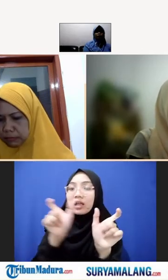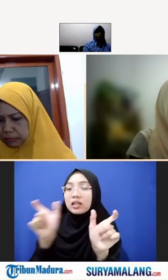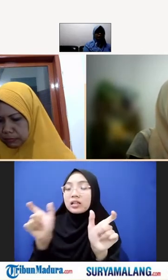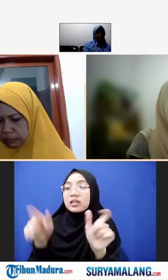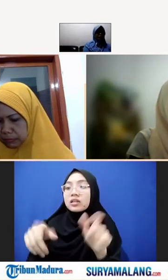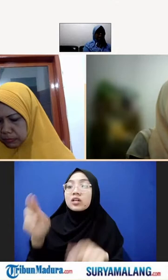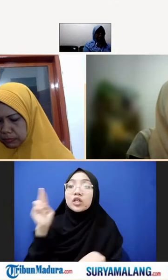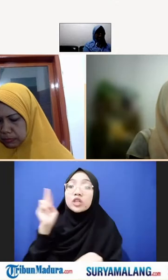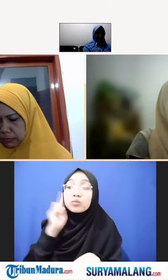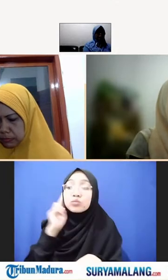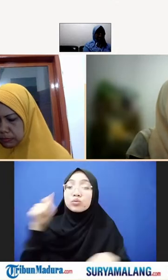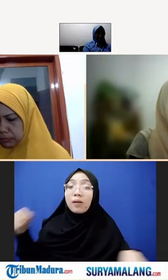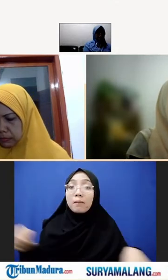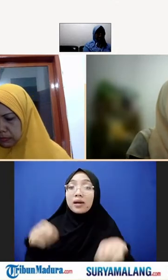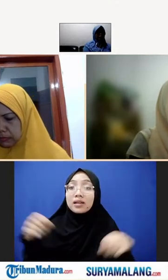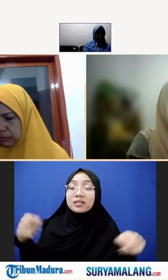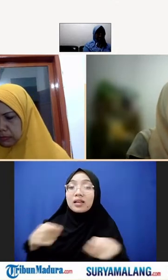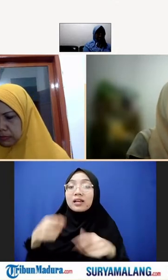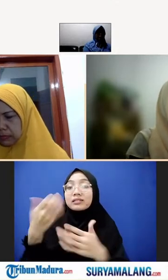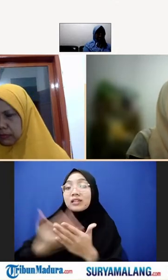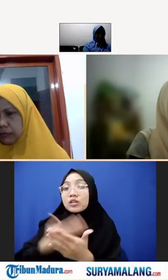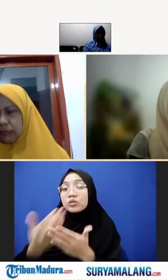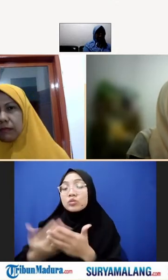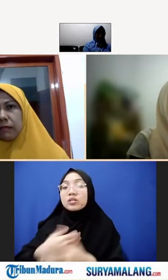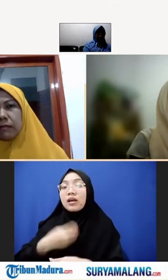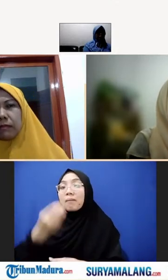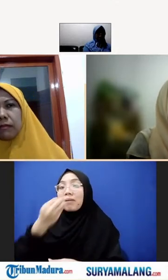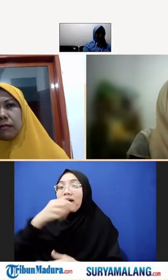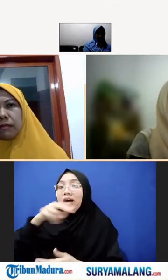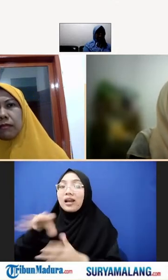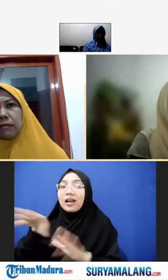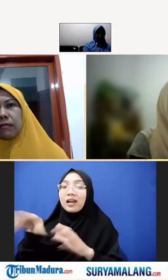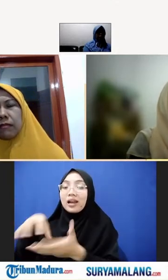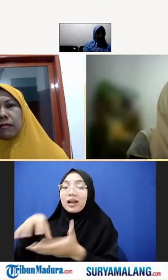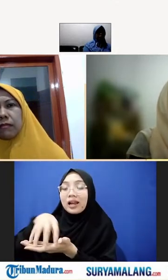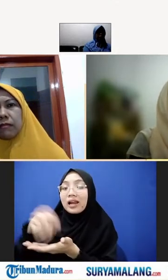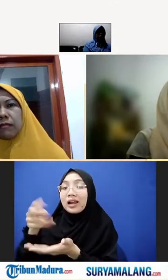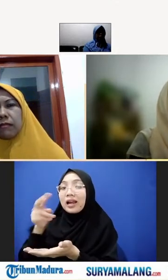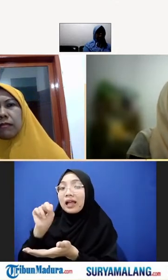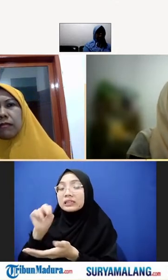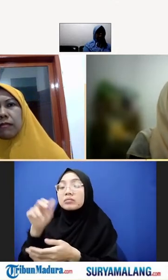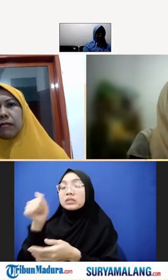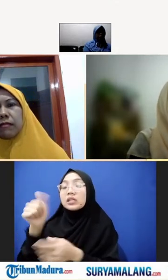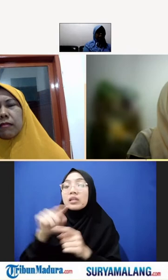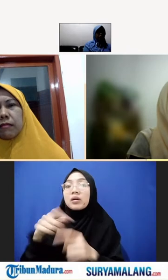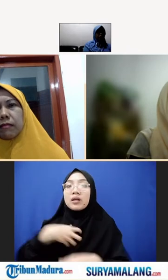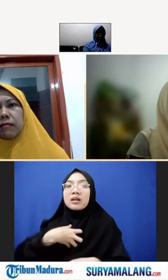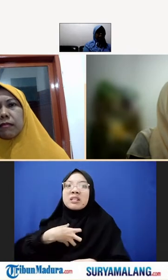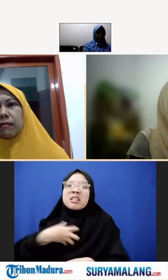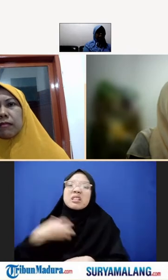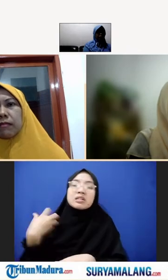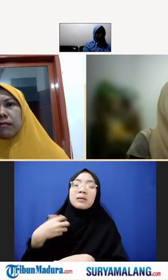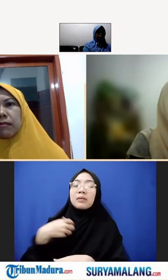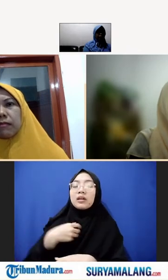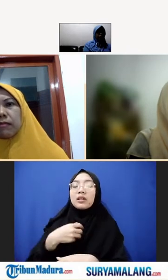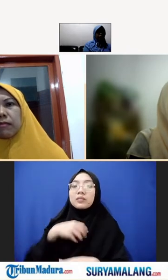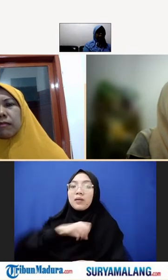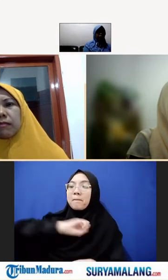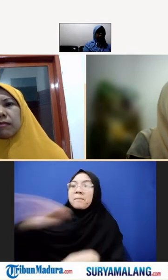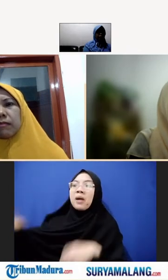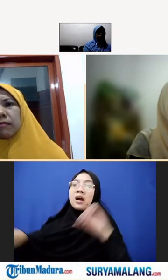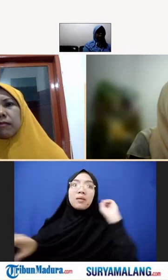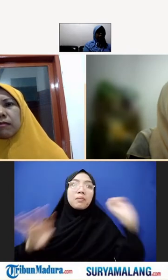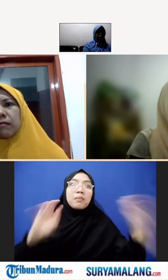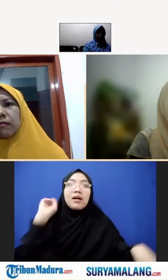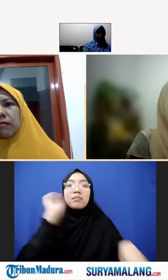masak sayur, saya makan nasi, itu sudah bisa. Cuma kalau lagi marah itu, lempar. Kalau